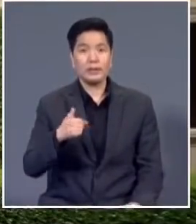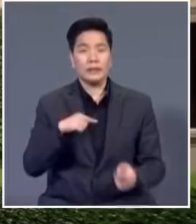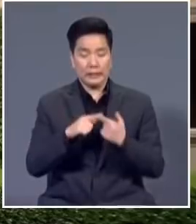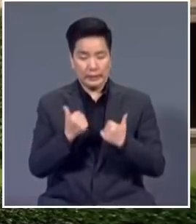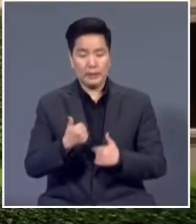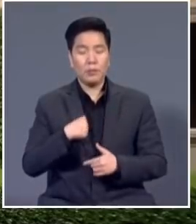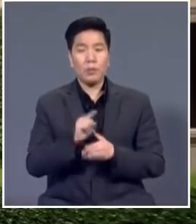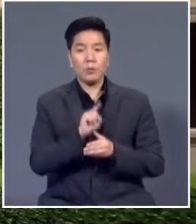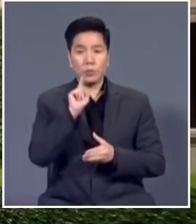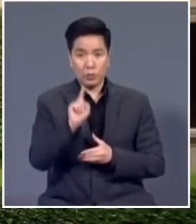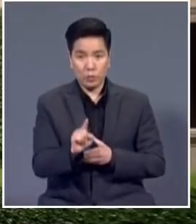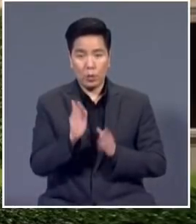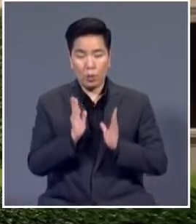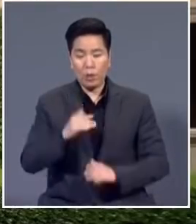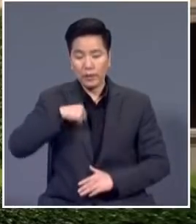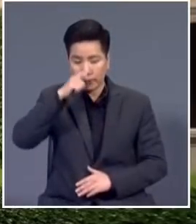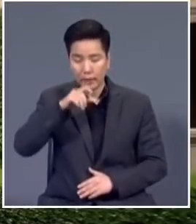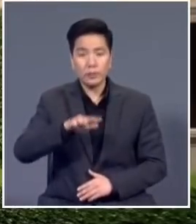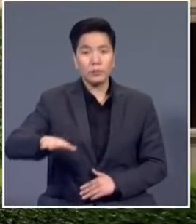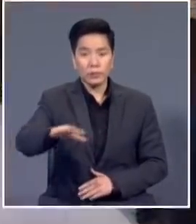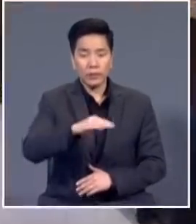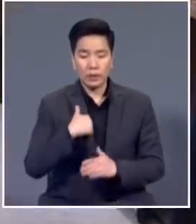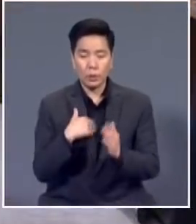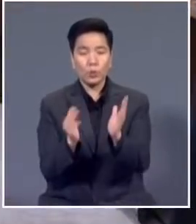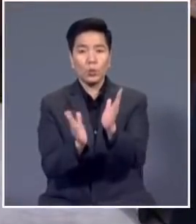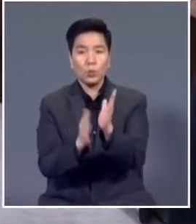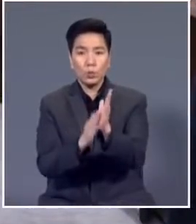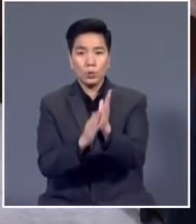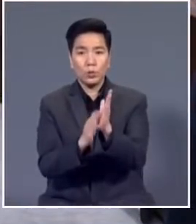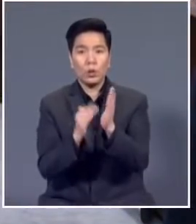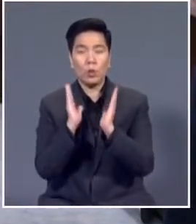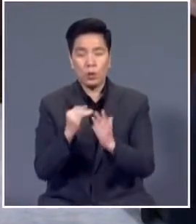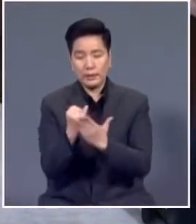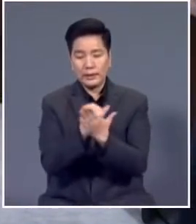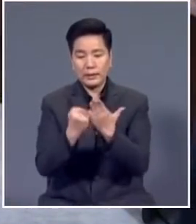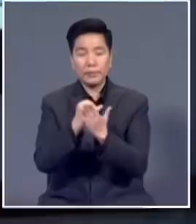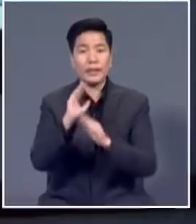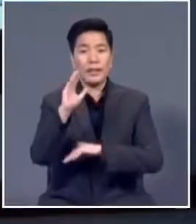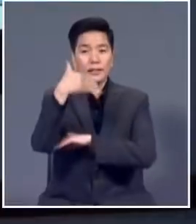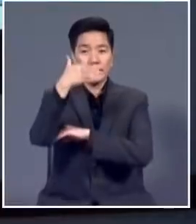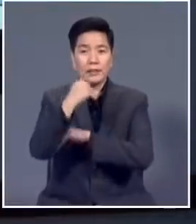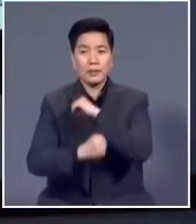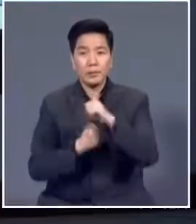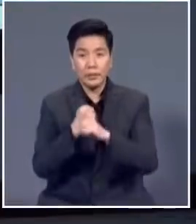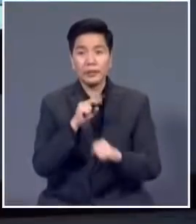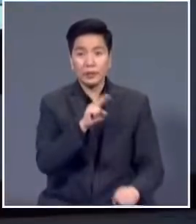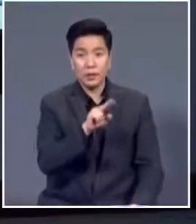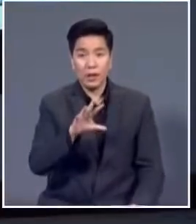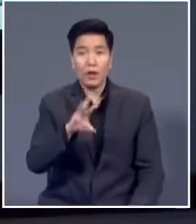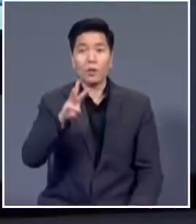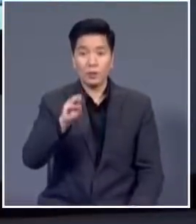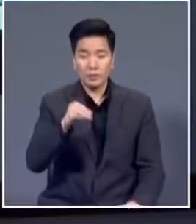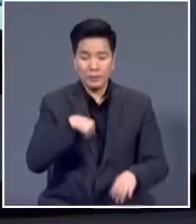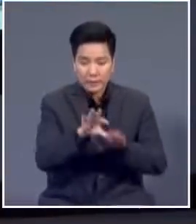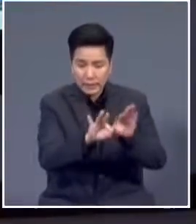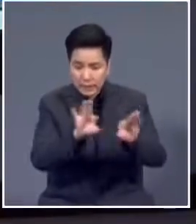มขอเป็นตัวแทนพี่น้องประชาชนชาวไทยทุกคนในการยกย่องชื่นชมศิลปินแห่งชาติประจำปี2560ที่ได้รับการคัดเลือก